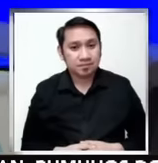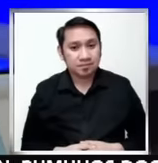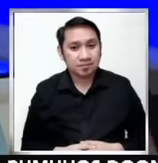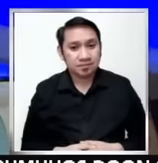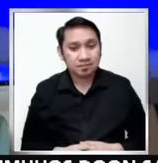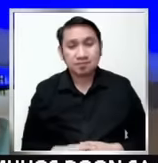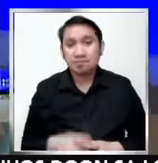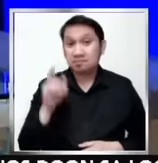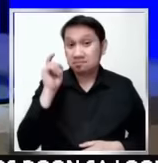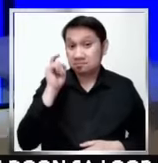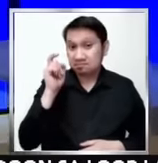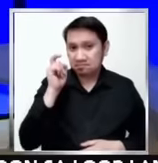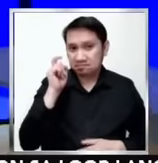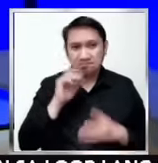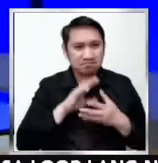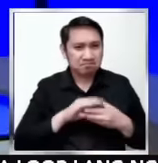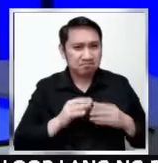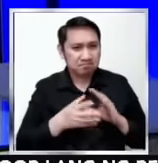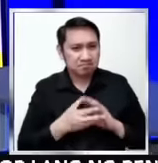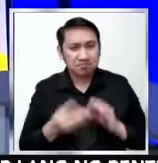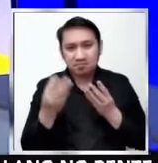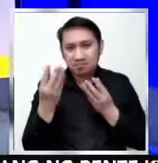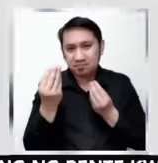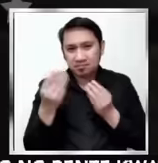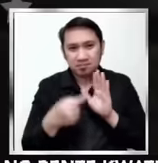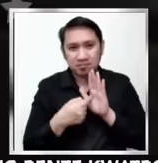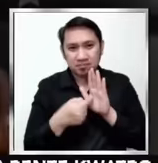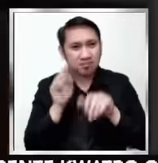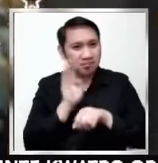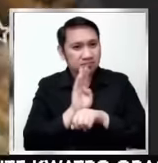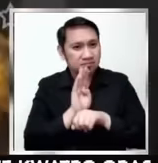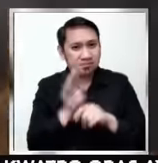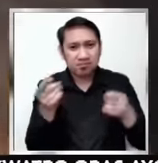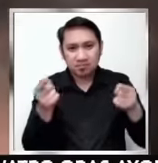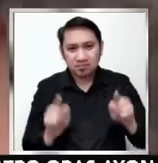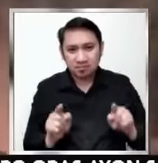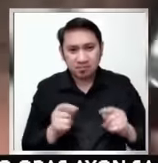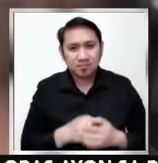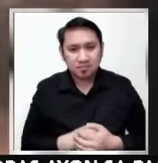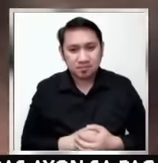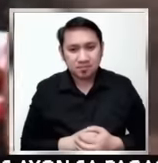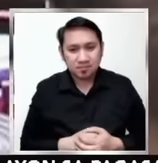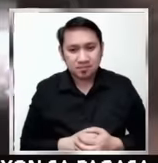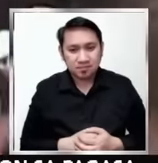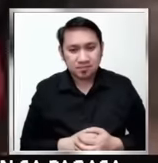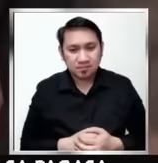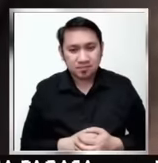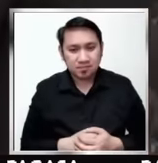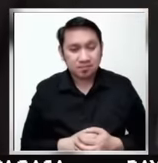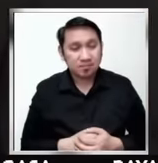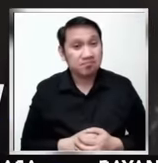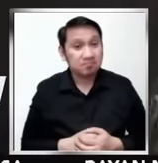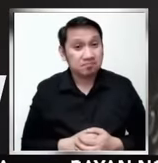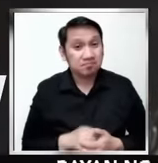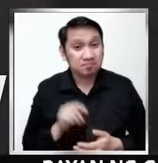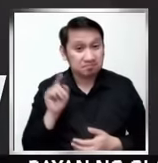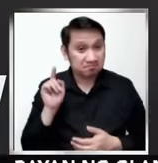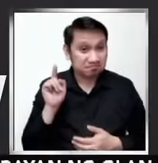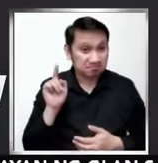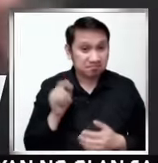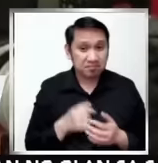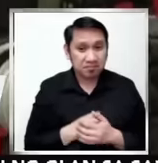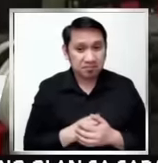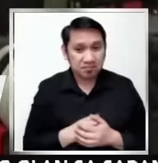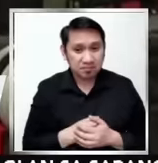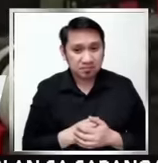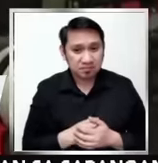Mabilis na chikahan tayo para updated sa showbiz happenings. Not just one but 10 awards ang inuwi ni pop icon Taylor Swift